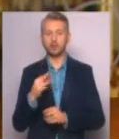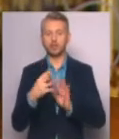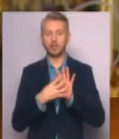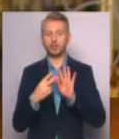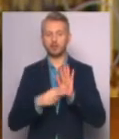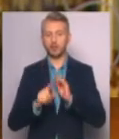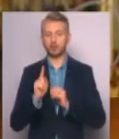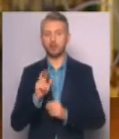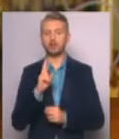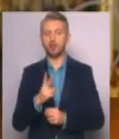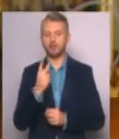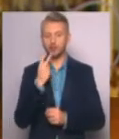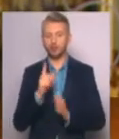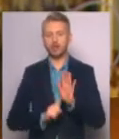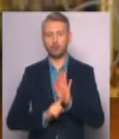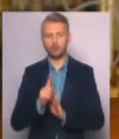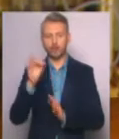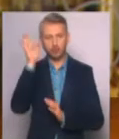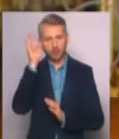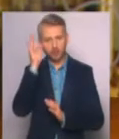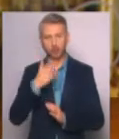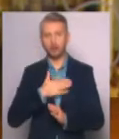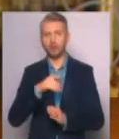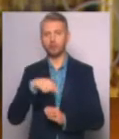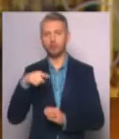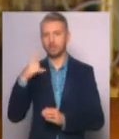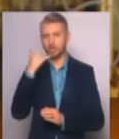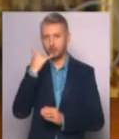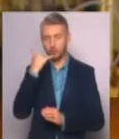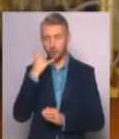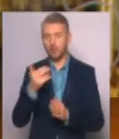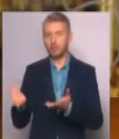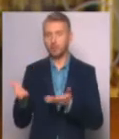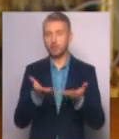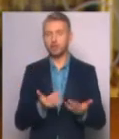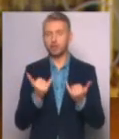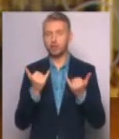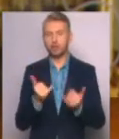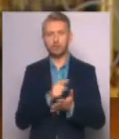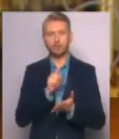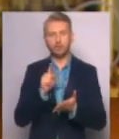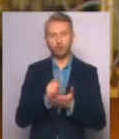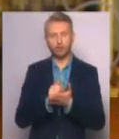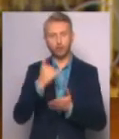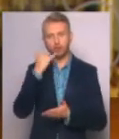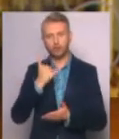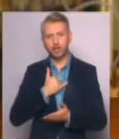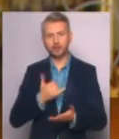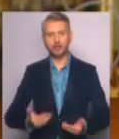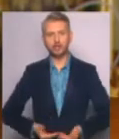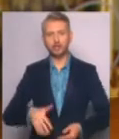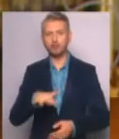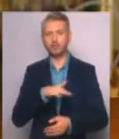223-09-71. Як завжди, на початку нагадаю вам наш номер телефону прямого ефіру. Запрошуємо сьогодні обов'язково долучатися жителів